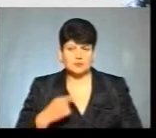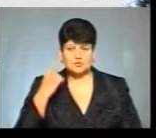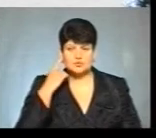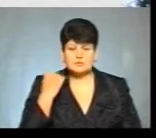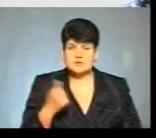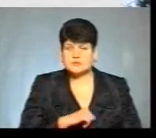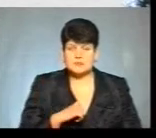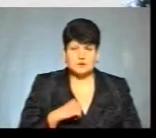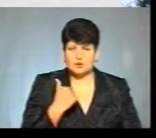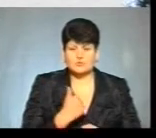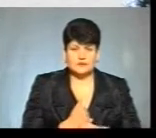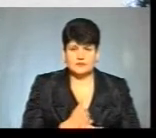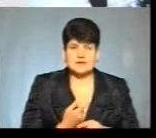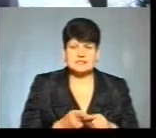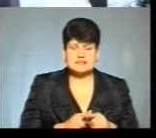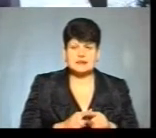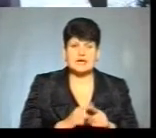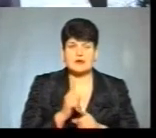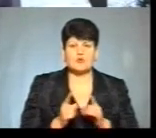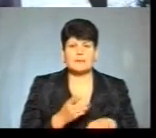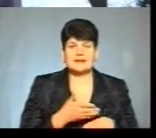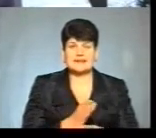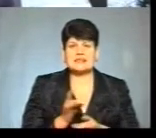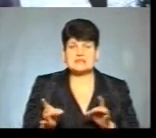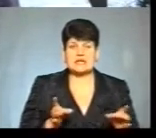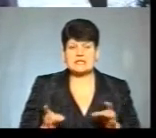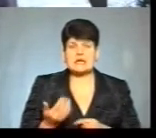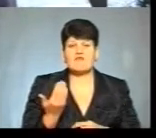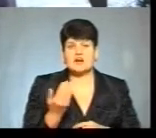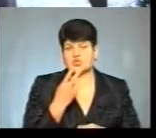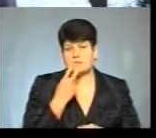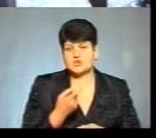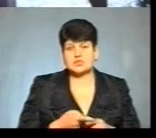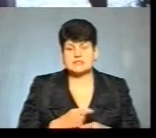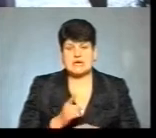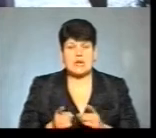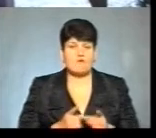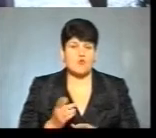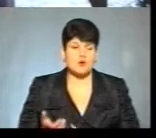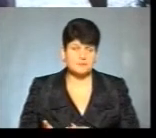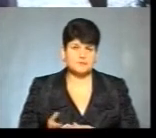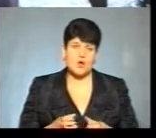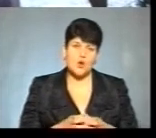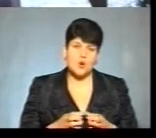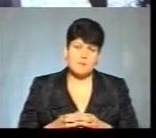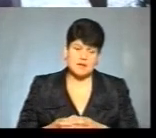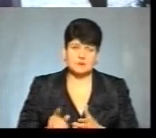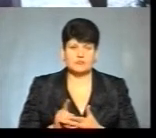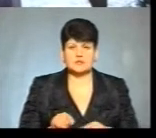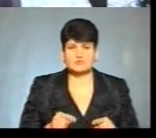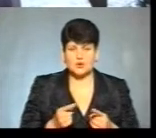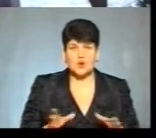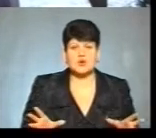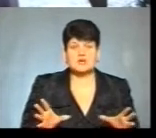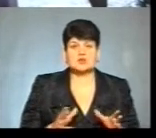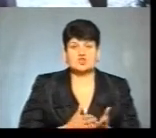ключова реформа – це реформа децентралізації. Яке ваше бачення даної реформи? Чи громади повинні створюватися шляхом